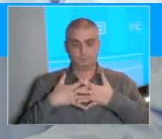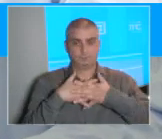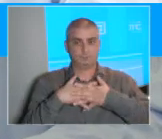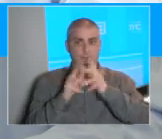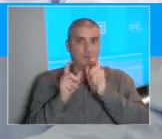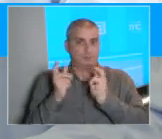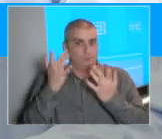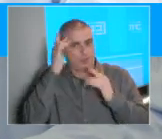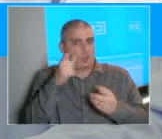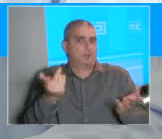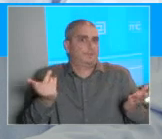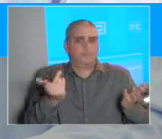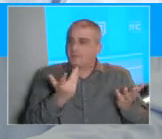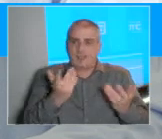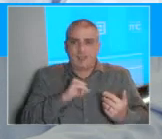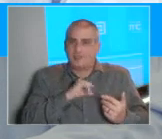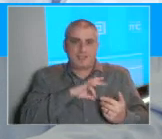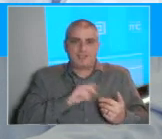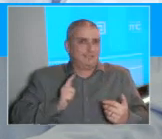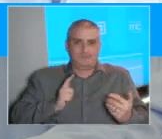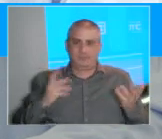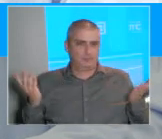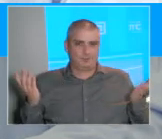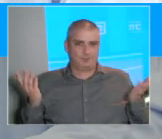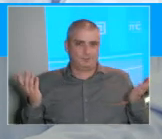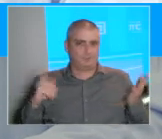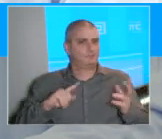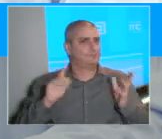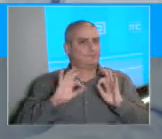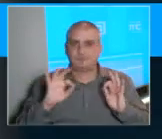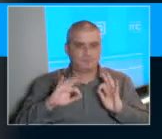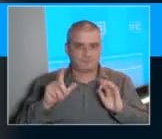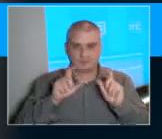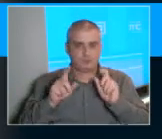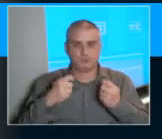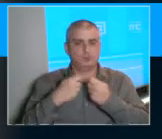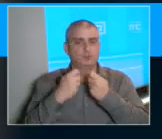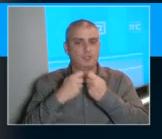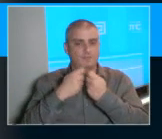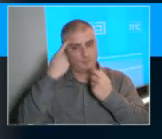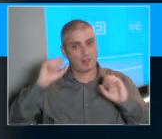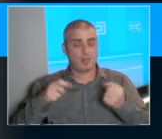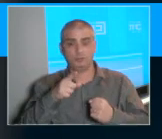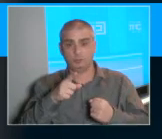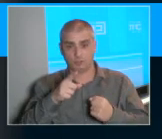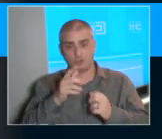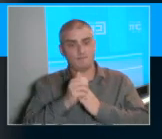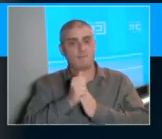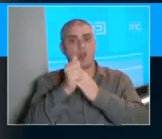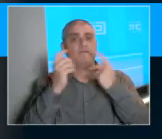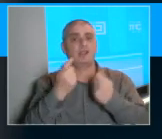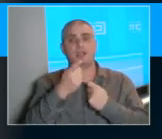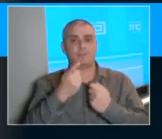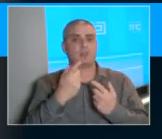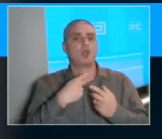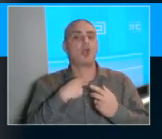אנשים שאכפת להם, שאין להם שום אינטרס אישי. אף אחד מהאנשים ששותפים ליוזמה הזאת ולהובלת הקמפיין,